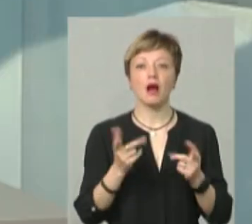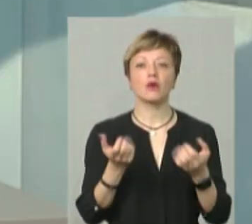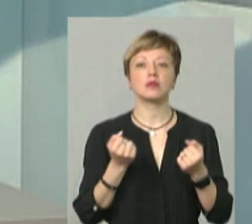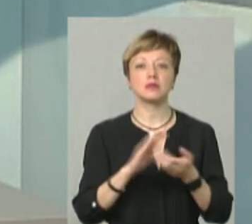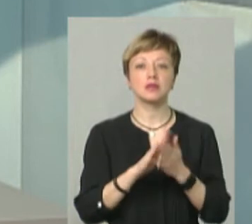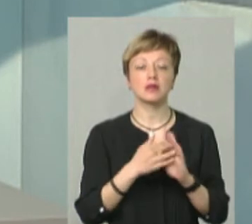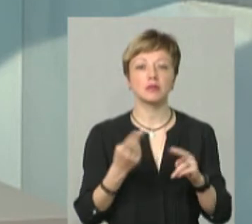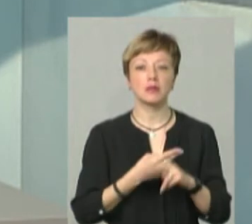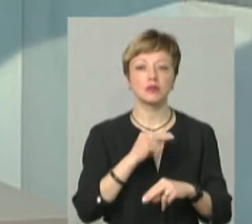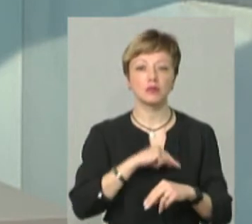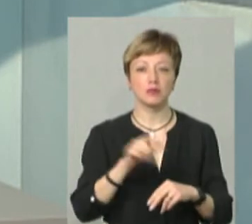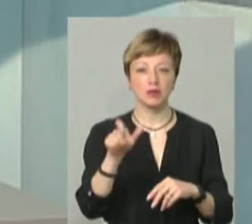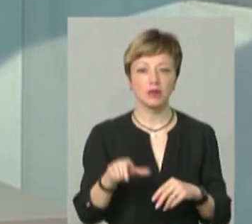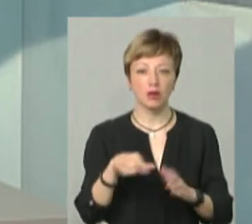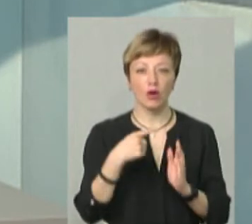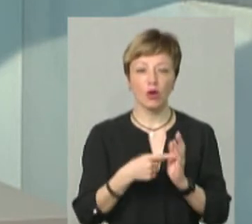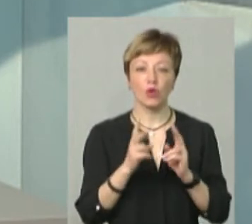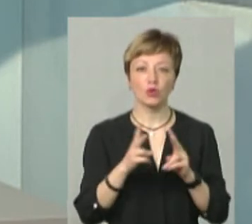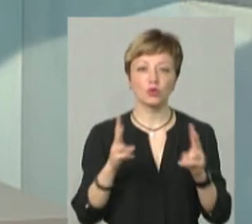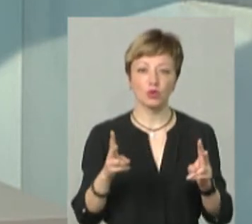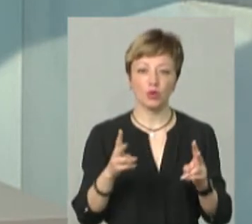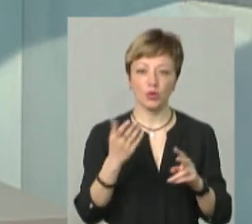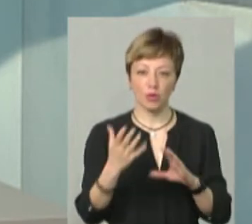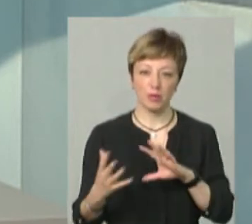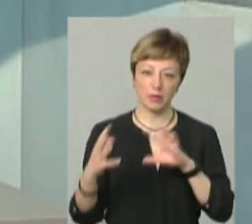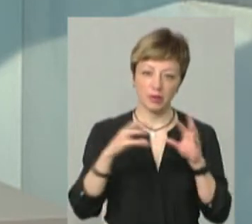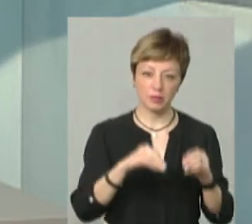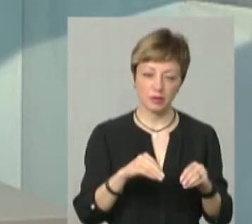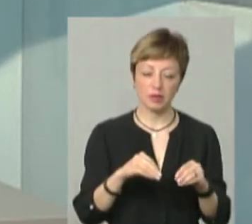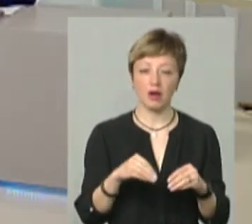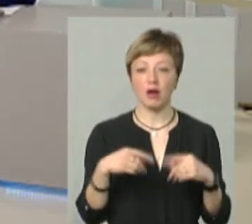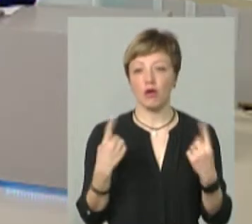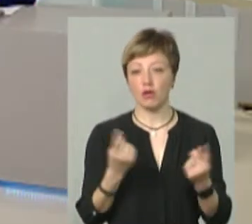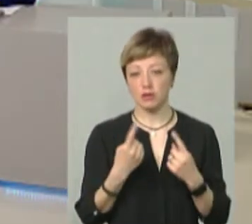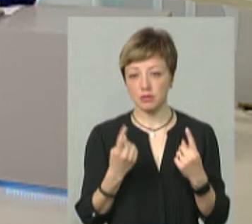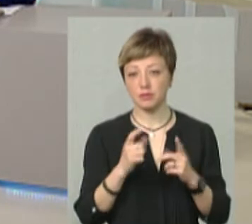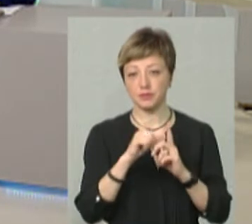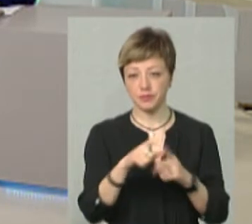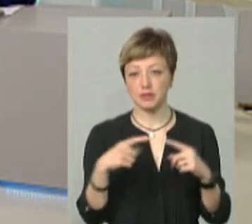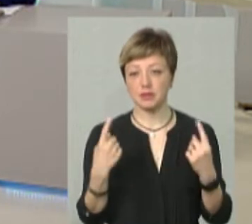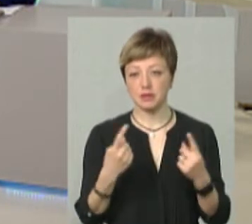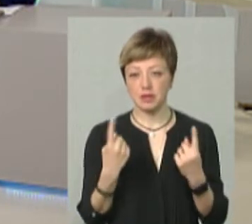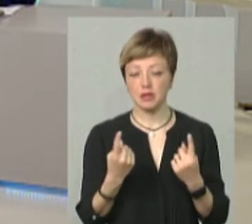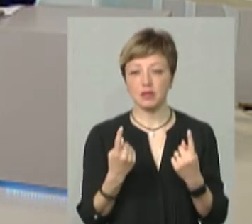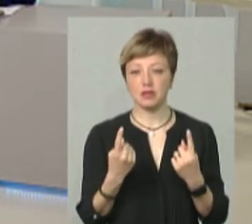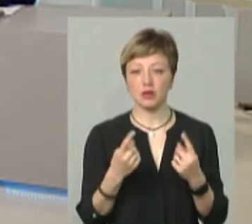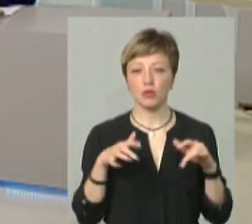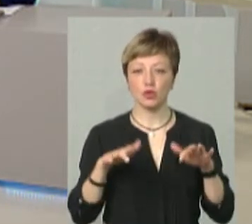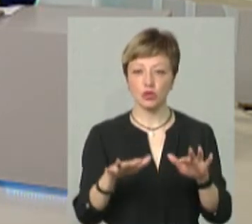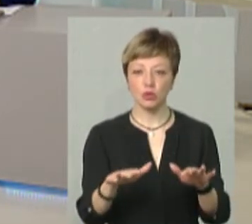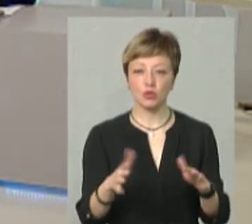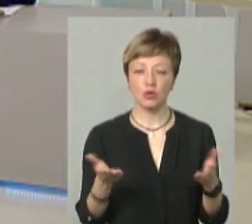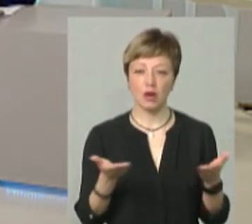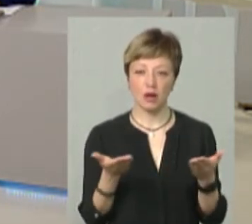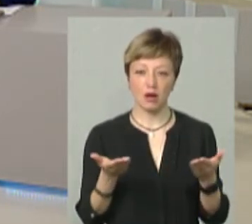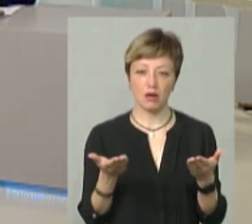статус безробітного? Зокрема, для осіб, які от, про яких ви говорили. Ну, дивіться, стандартна якби, процедура, яка